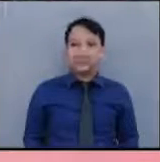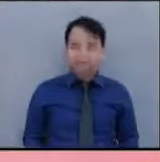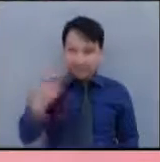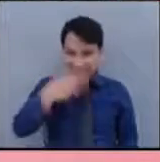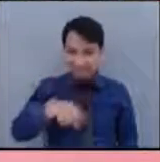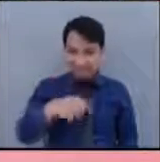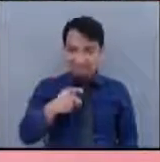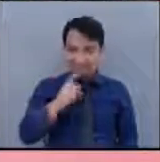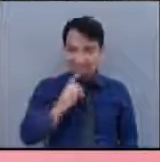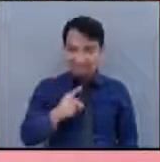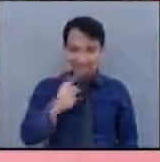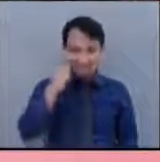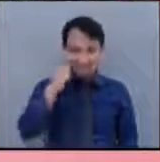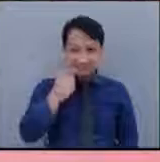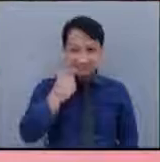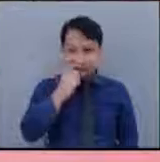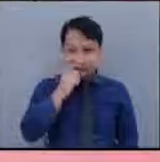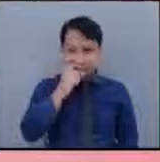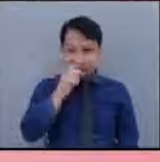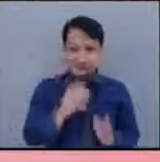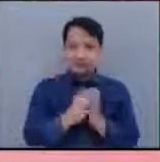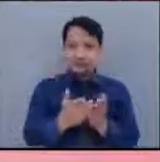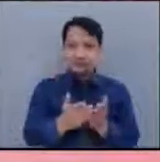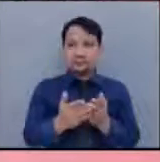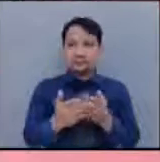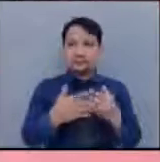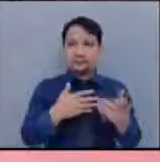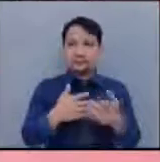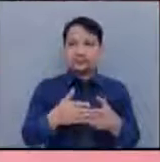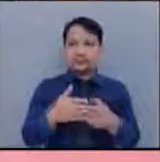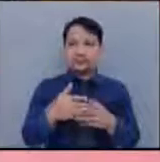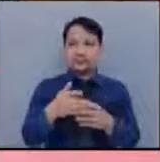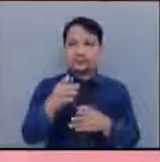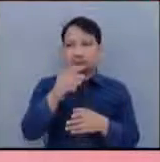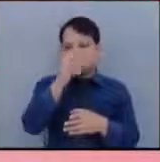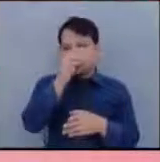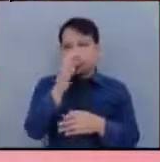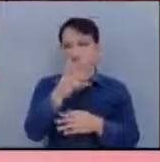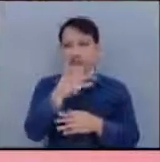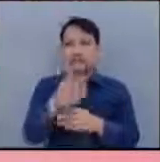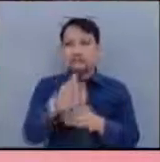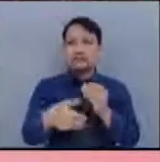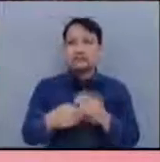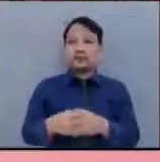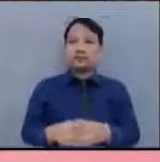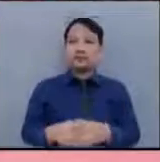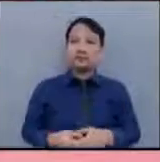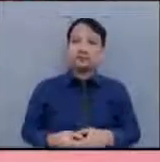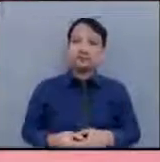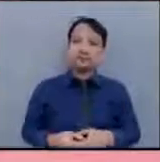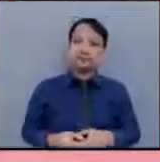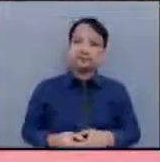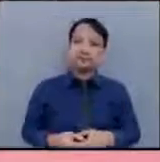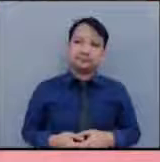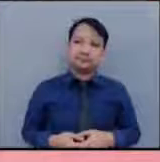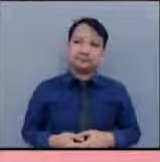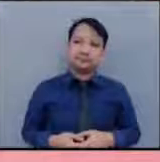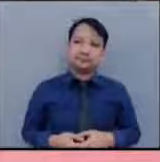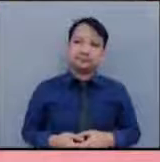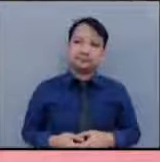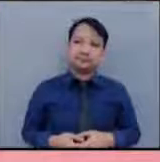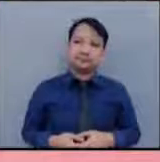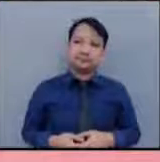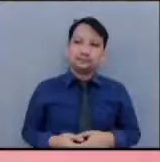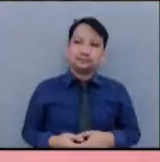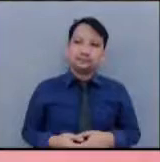naisip ko dito, hindi lang bookmark. Pwede to sa Pasko. Yan ang ilagay natin. Designs, sa, no? Ilagay natin sa Christmas tree. Ayan. So ito, ito, napapakita ko na